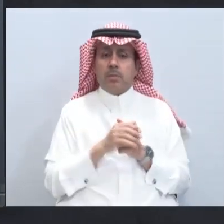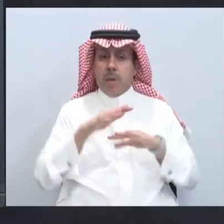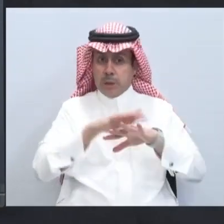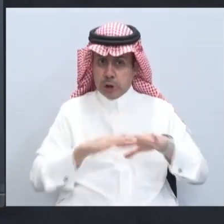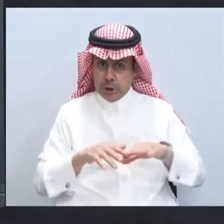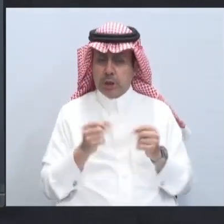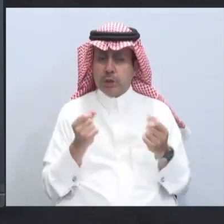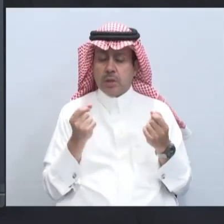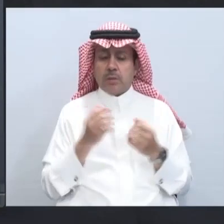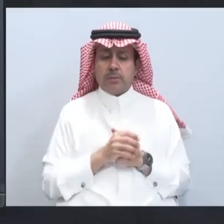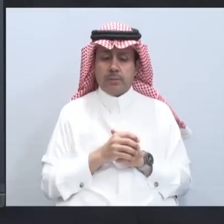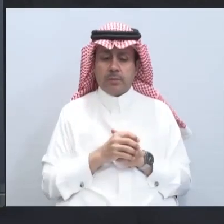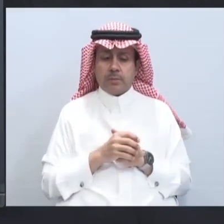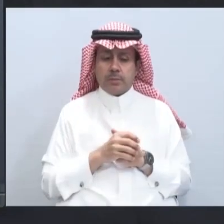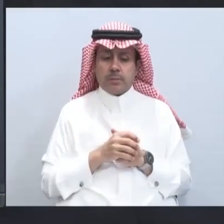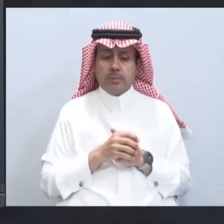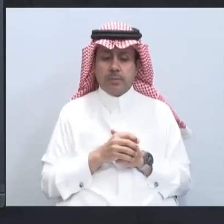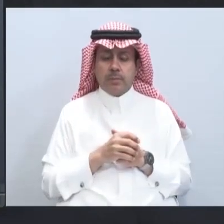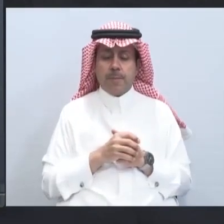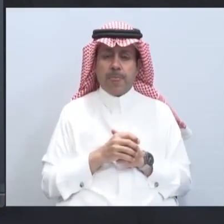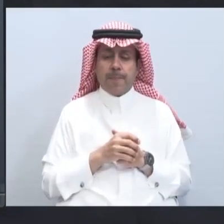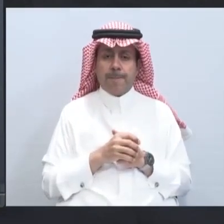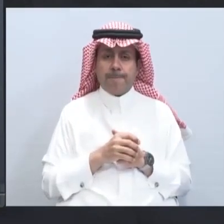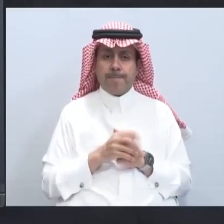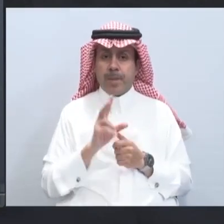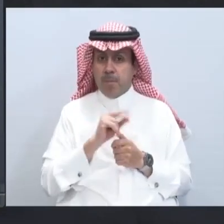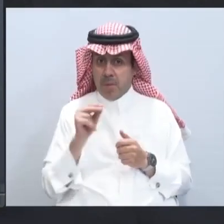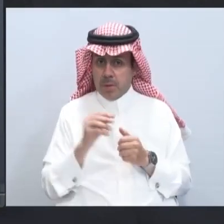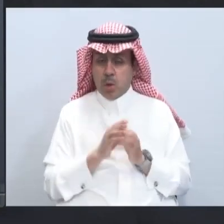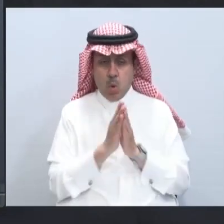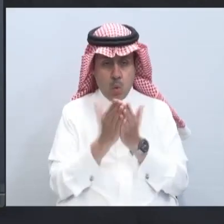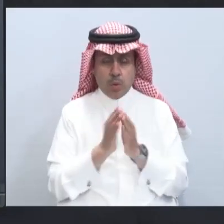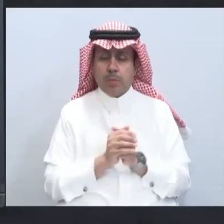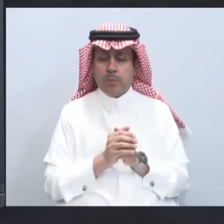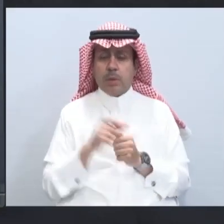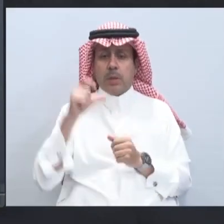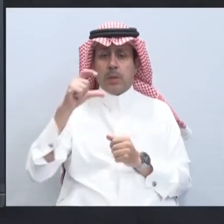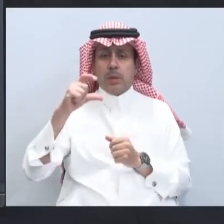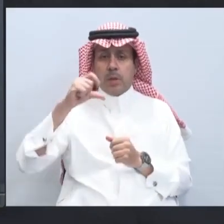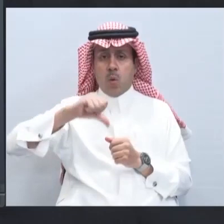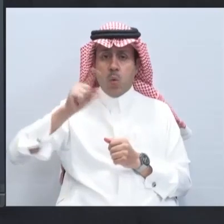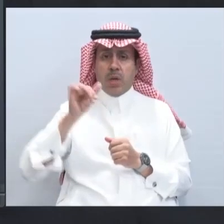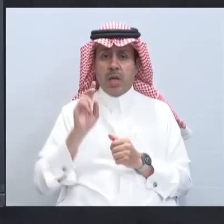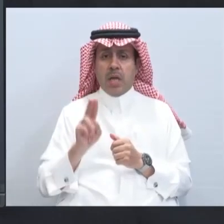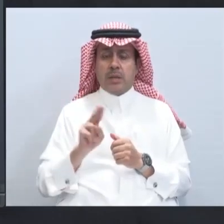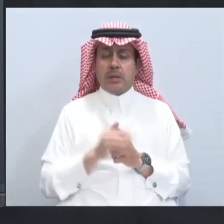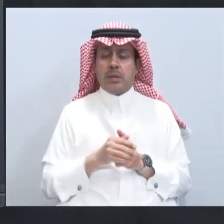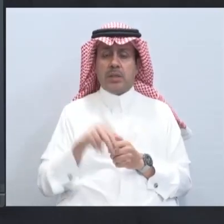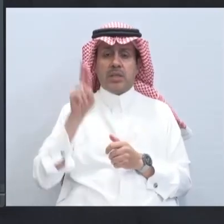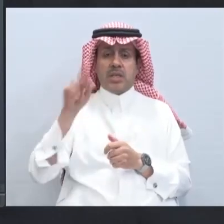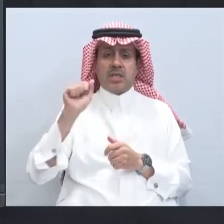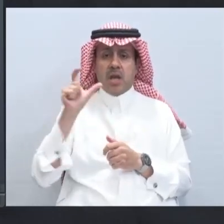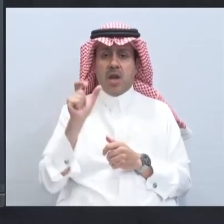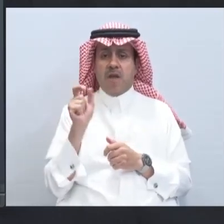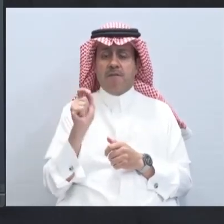الشبكات سواء كانت مثل التي هي الكتب او دوريات لها تصنيف معين لها